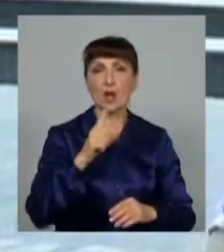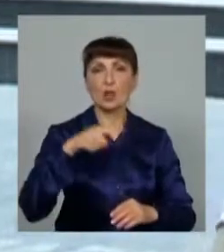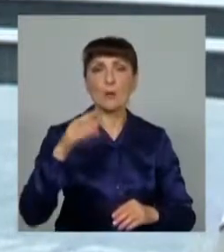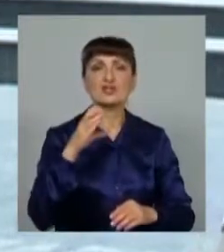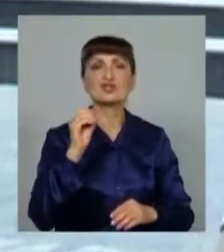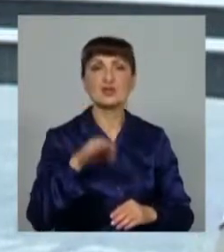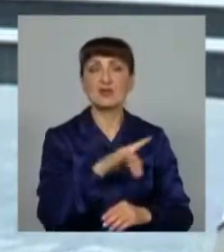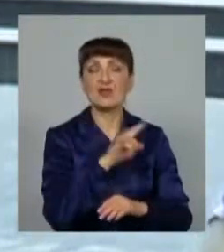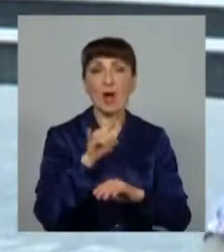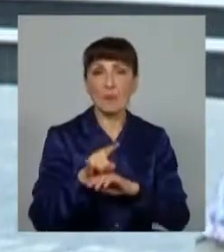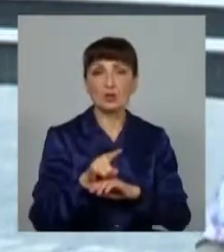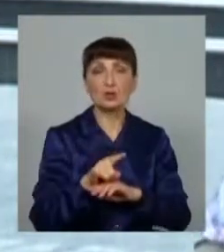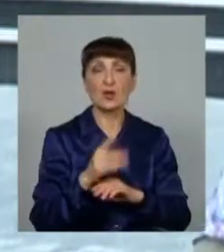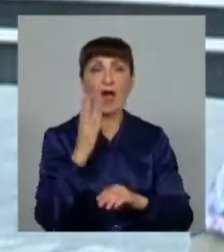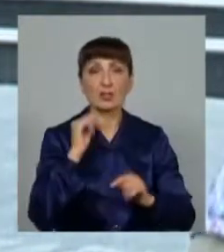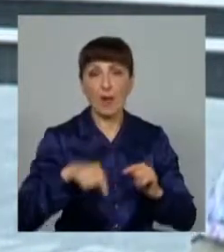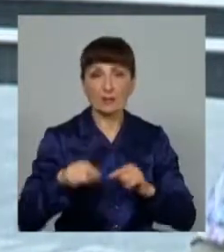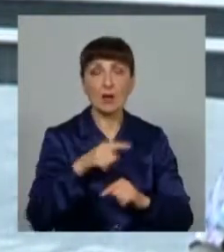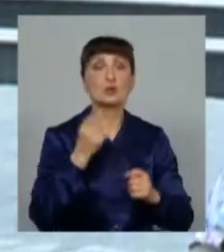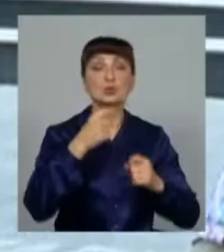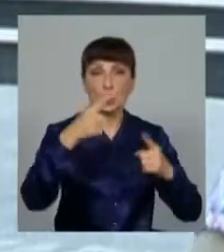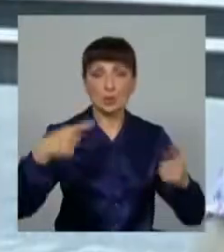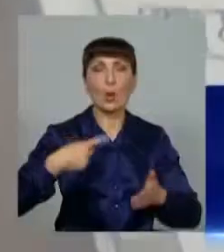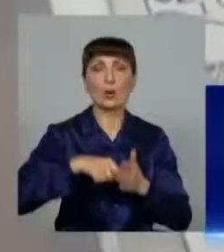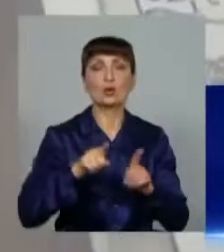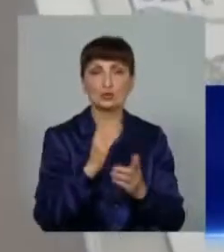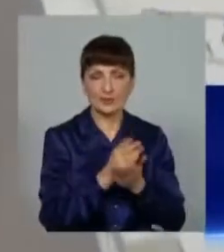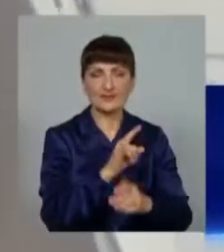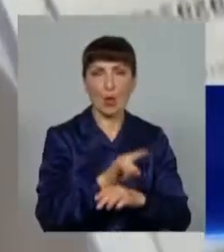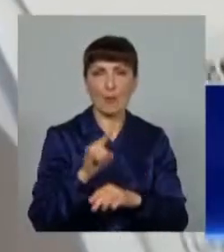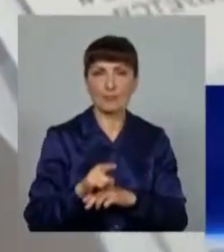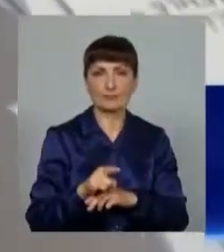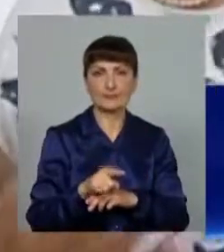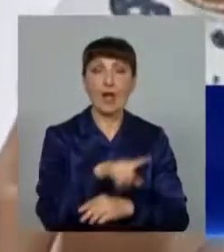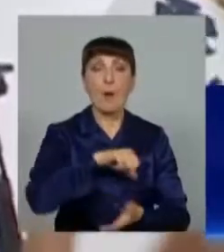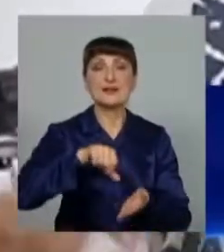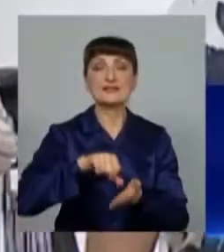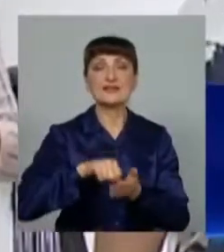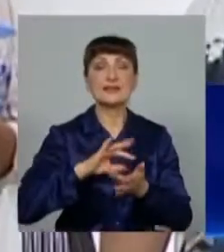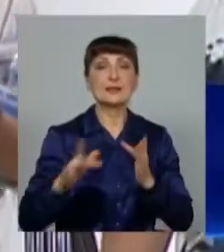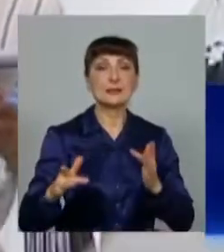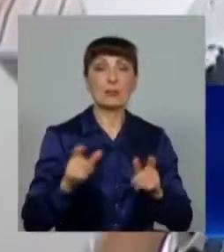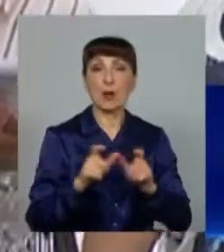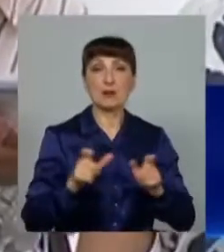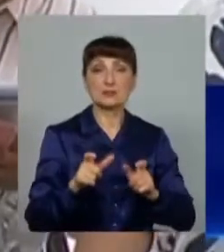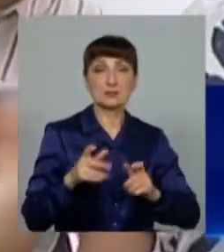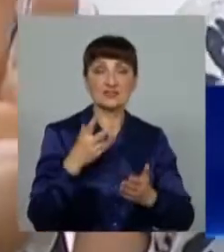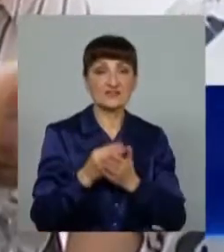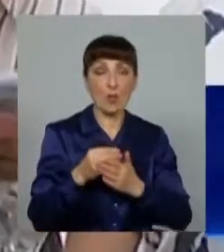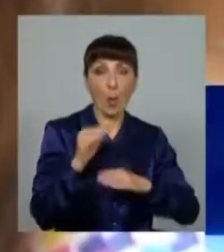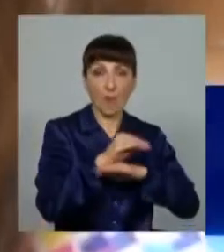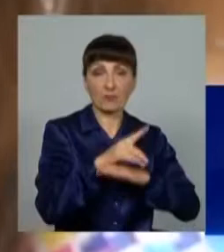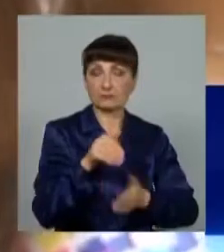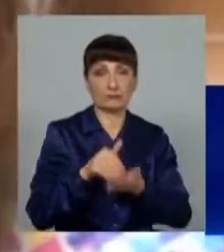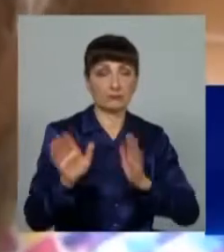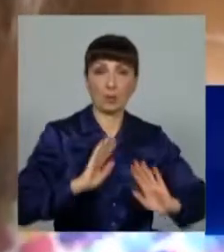Они обманули не только жителей Алматы, но и других регионов. В свою очередь, представители интернет-магазина все обвинения в свой адрес отвергают.